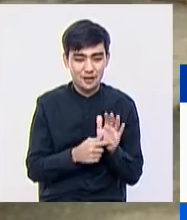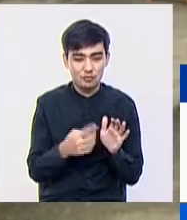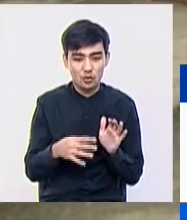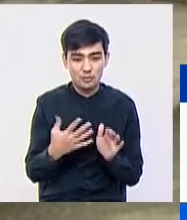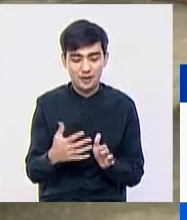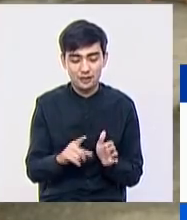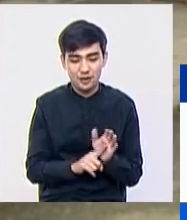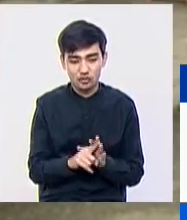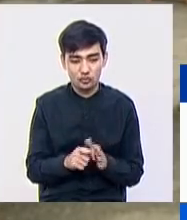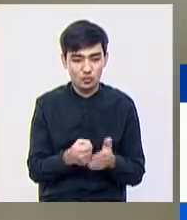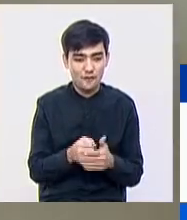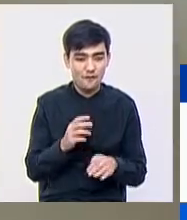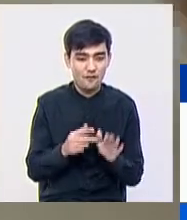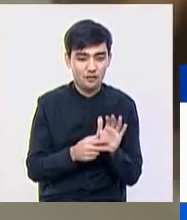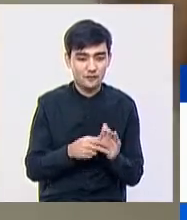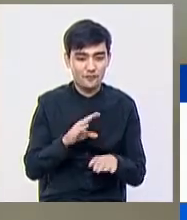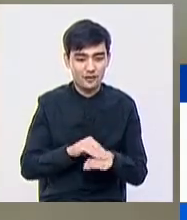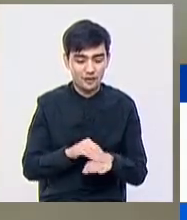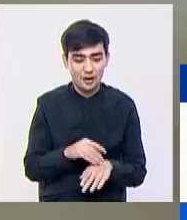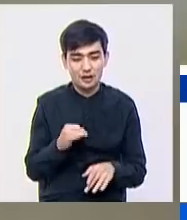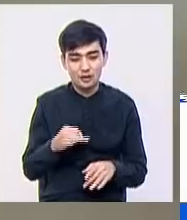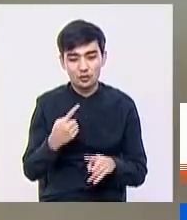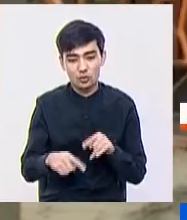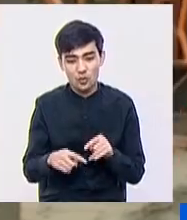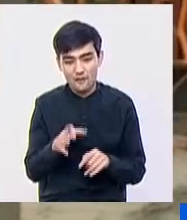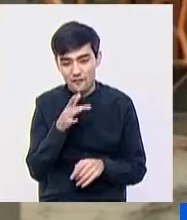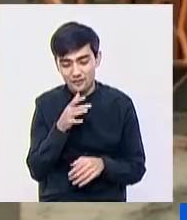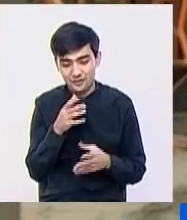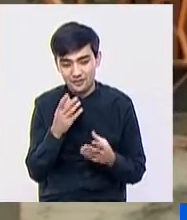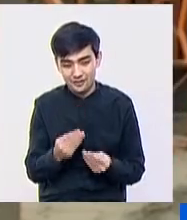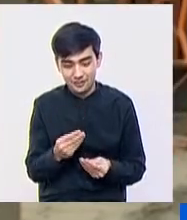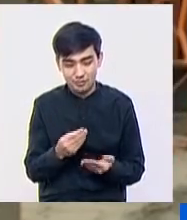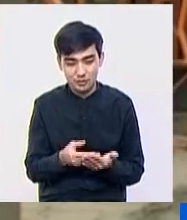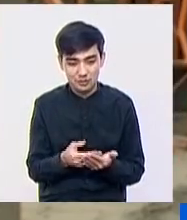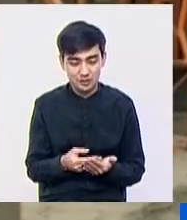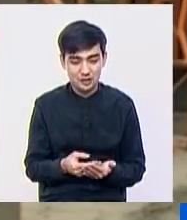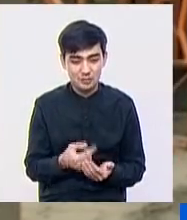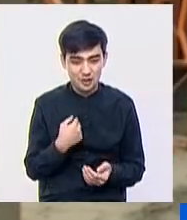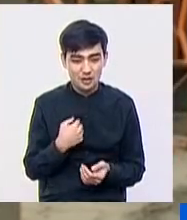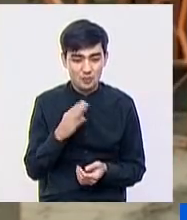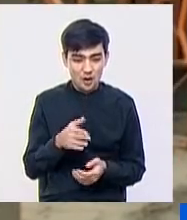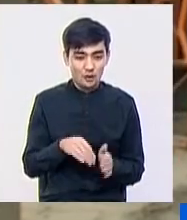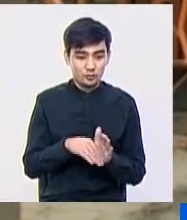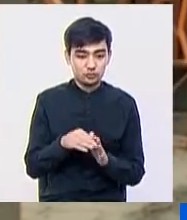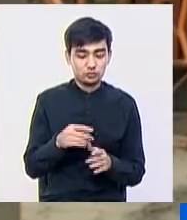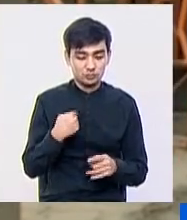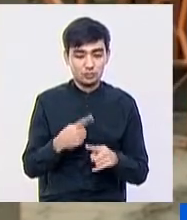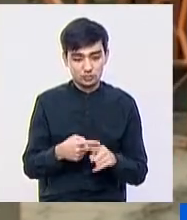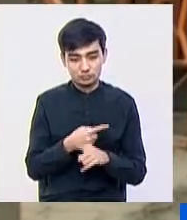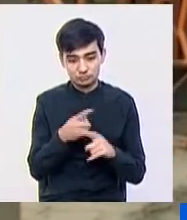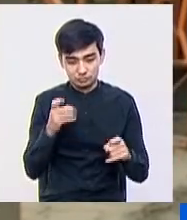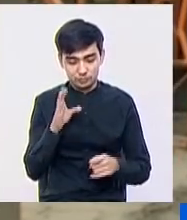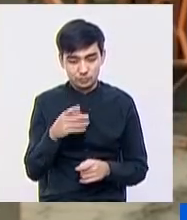утра до 8 вечера. По остальным дням, по мере улучшения ситуации, мы будем дополнительно сообщать, когда